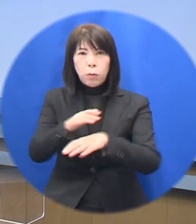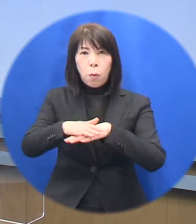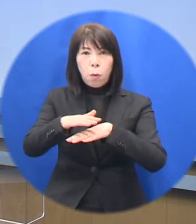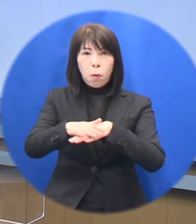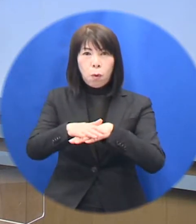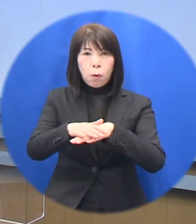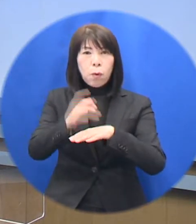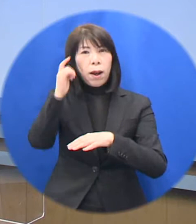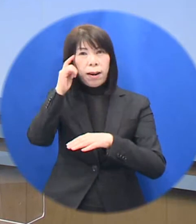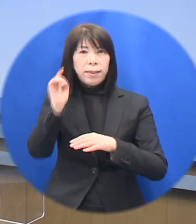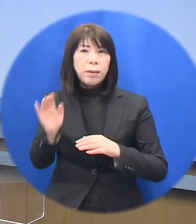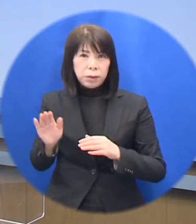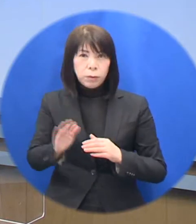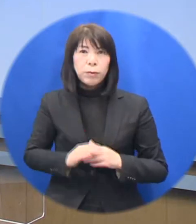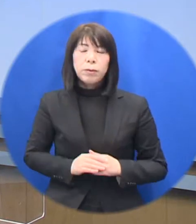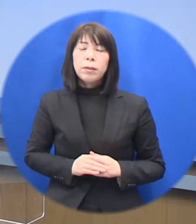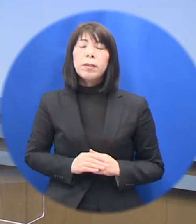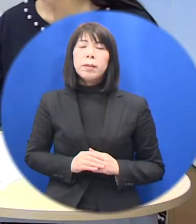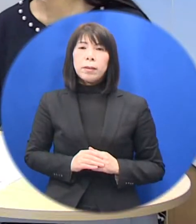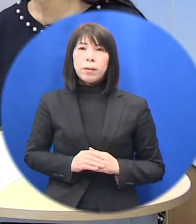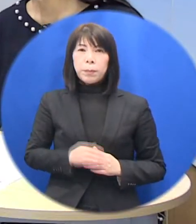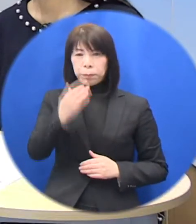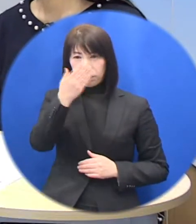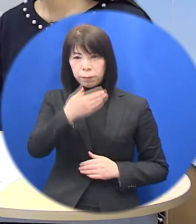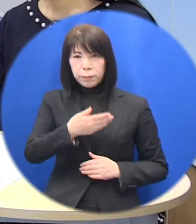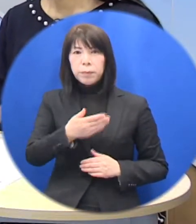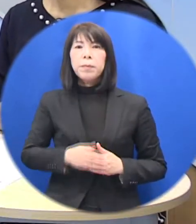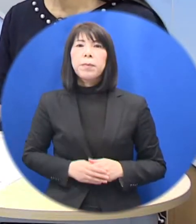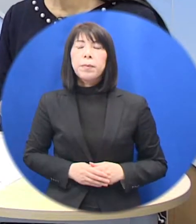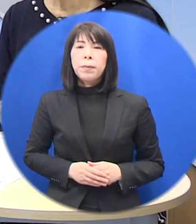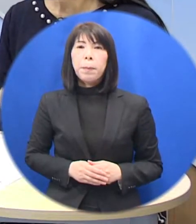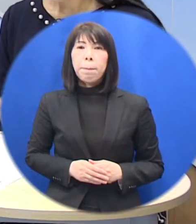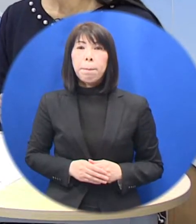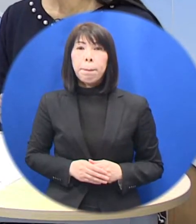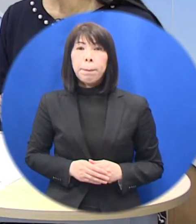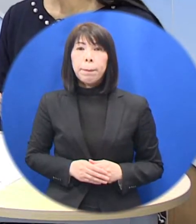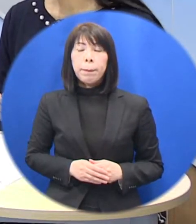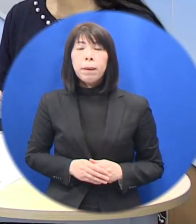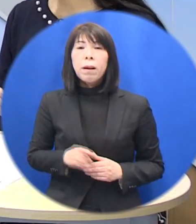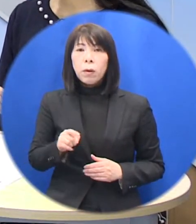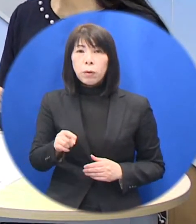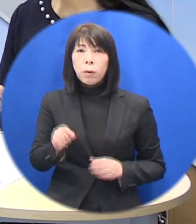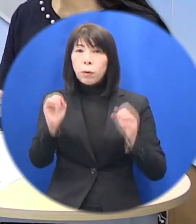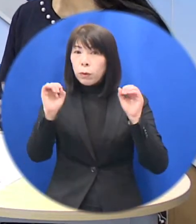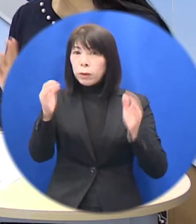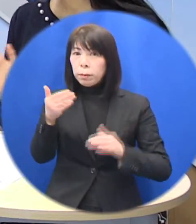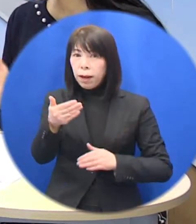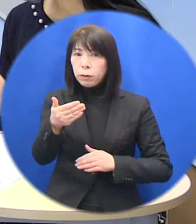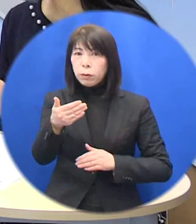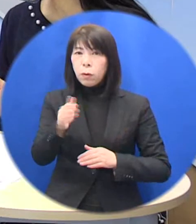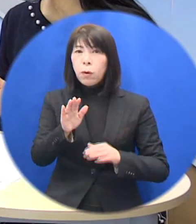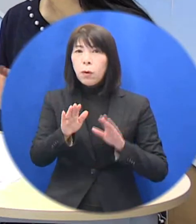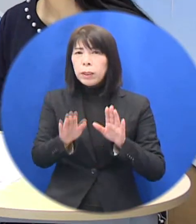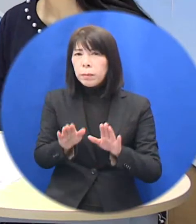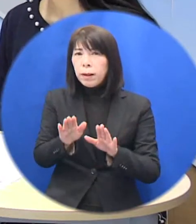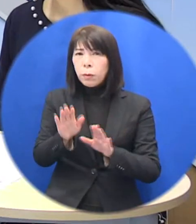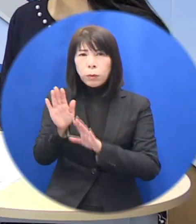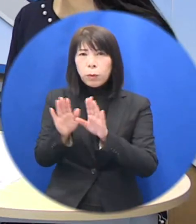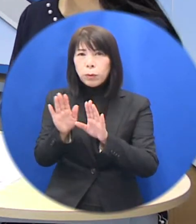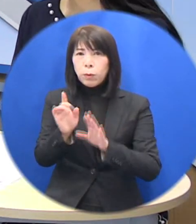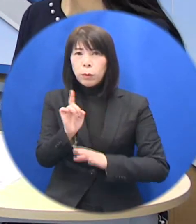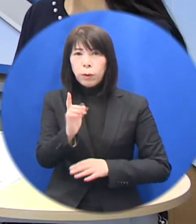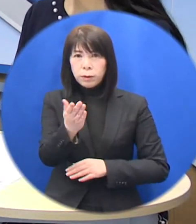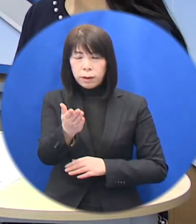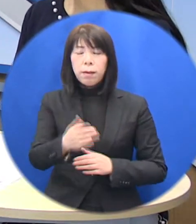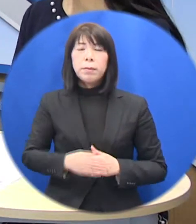ているというところでございます。 なるほど、そうなんですね。さあ、ではこの豊島区の現状はどうなんでし